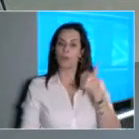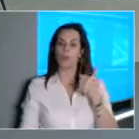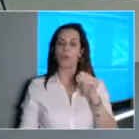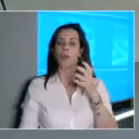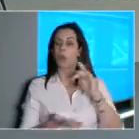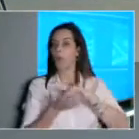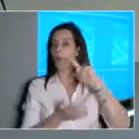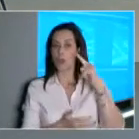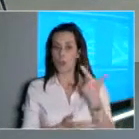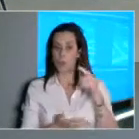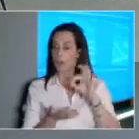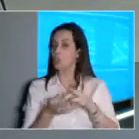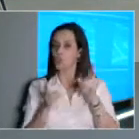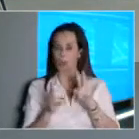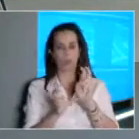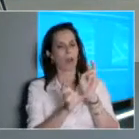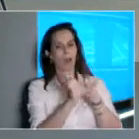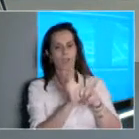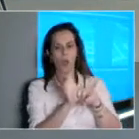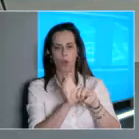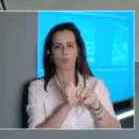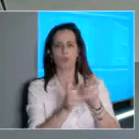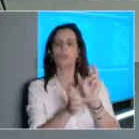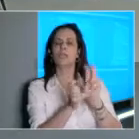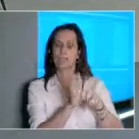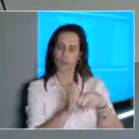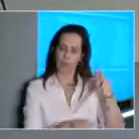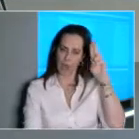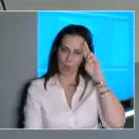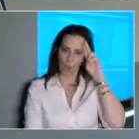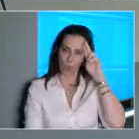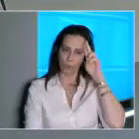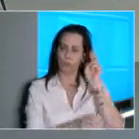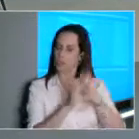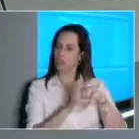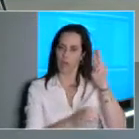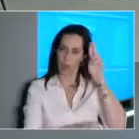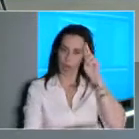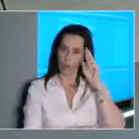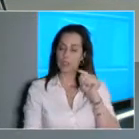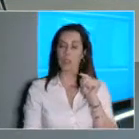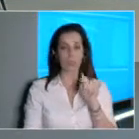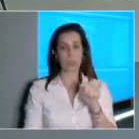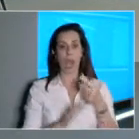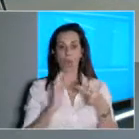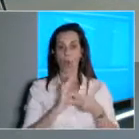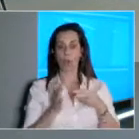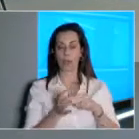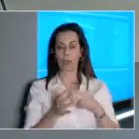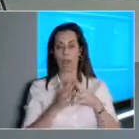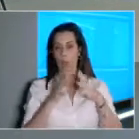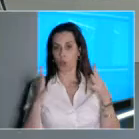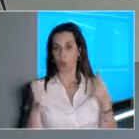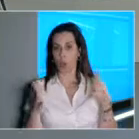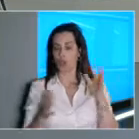את המקום השני, וברגע שהיא תוכל היא תחזור או לא תחזור, היא תלך לליכוד, תתפקד לליכוד. אגב, זה התוכנית הגדולה